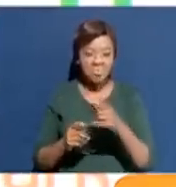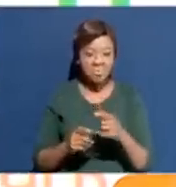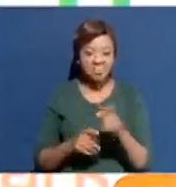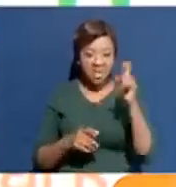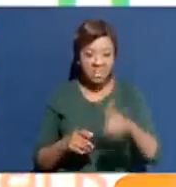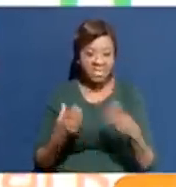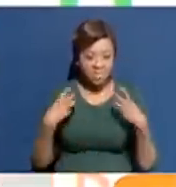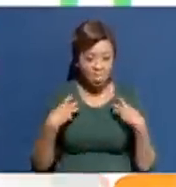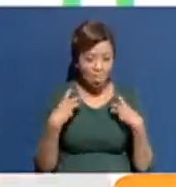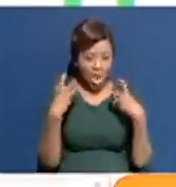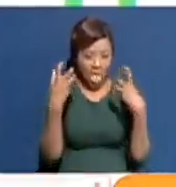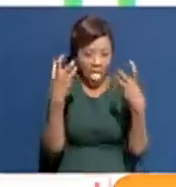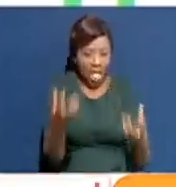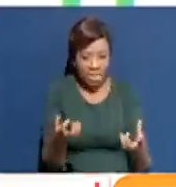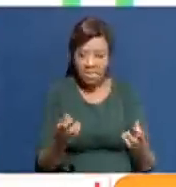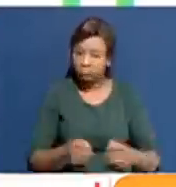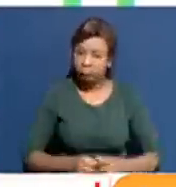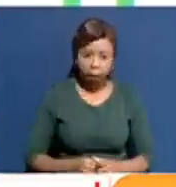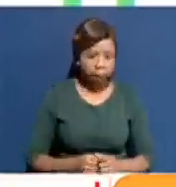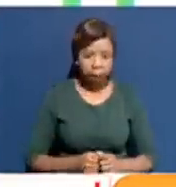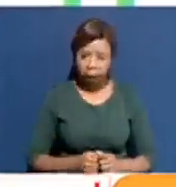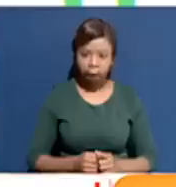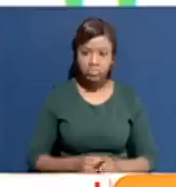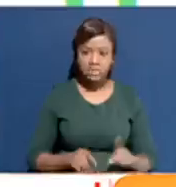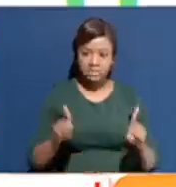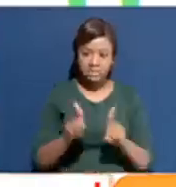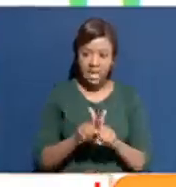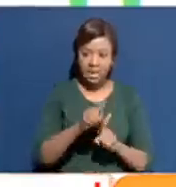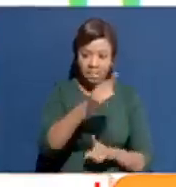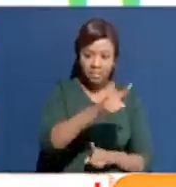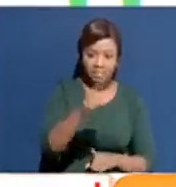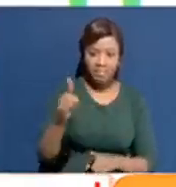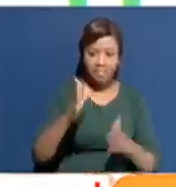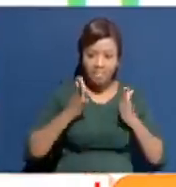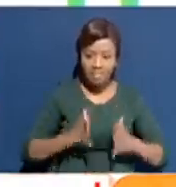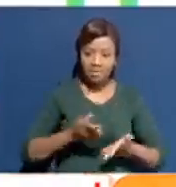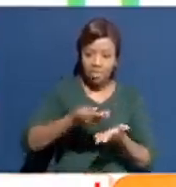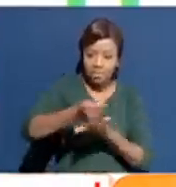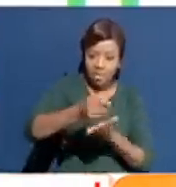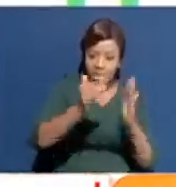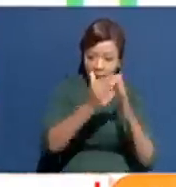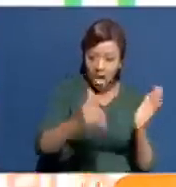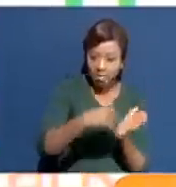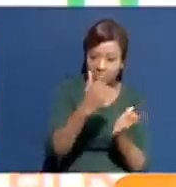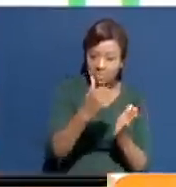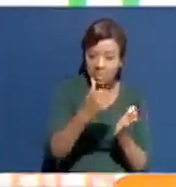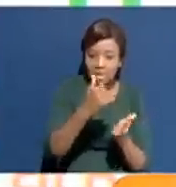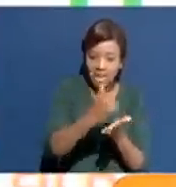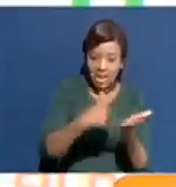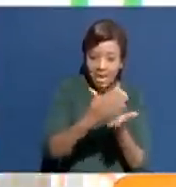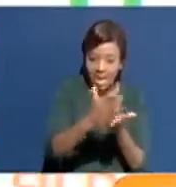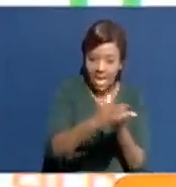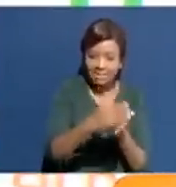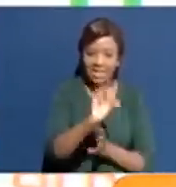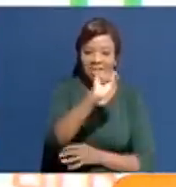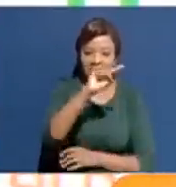ya kiwango fulani. Tunataka hata yule mtu ambaye analipa rent shilingi 1500 aweze